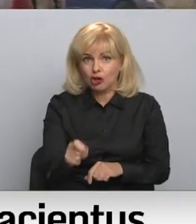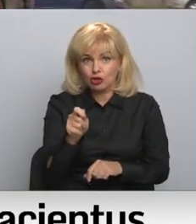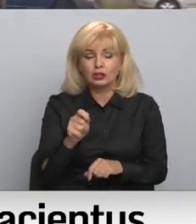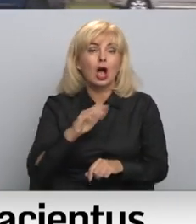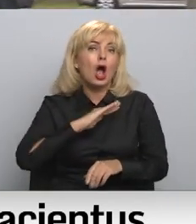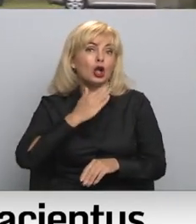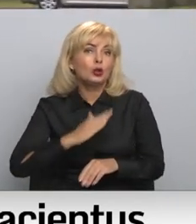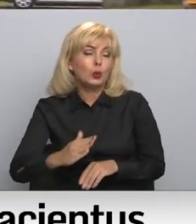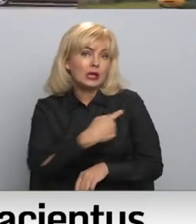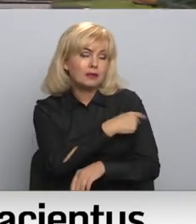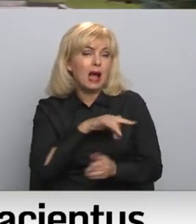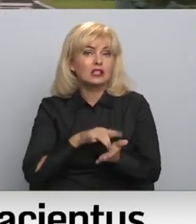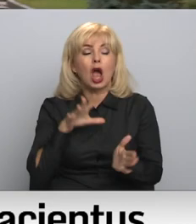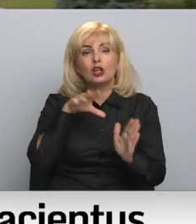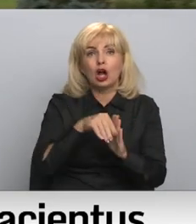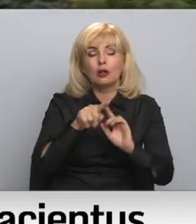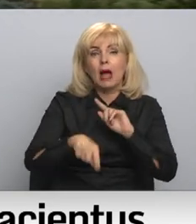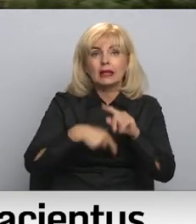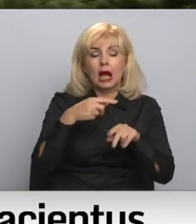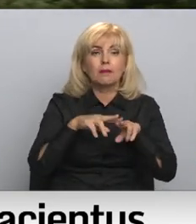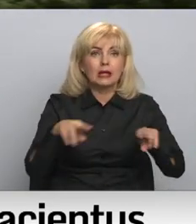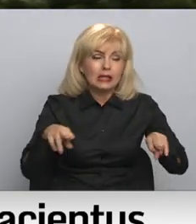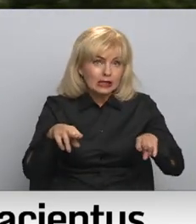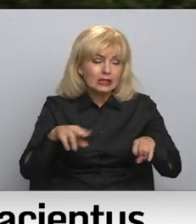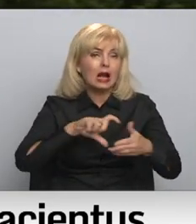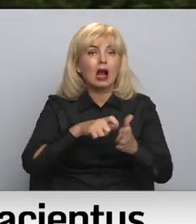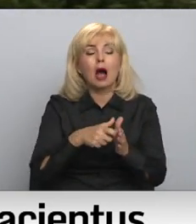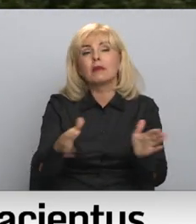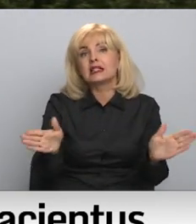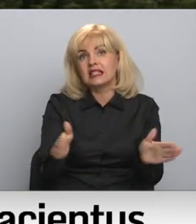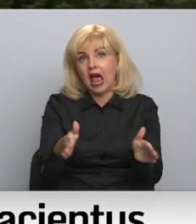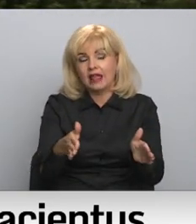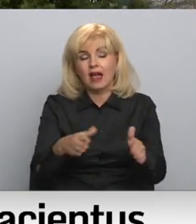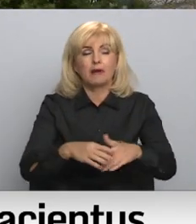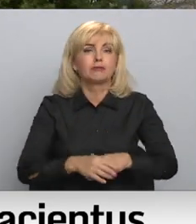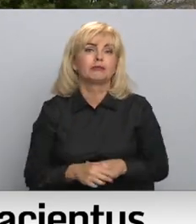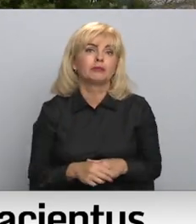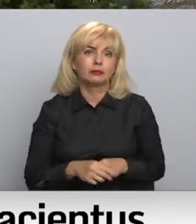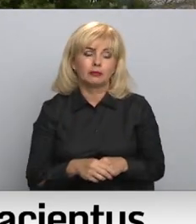jūras medicīnas centram iekļaut nākamajā ministru kabineta sēdē. Madara Līcīte, Māris Jurgensons, Latvijas televīzija.